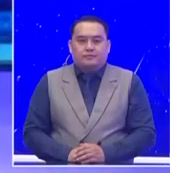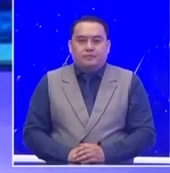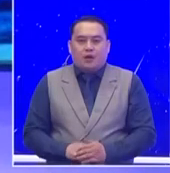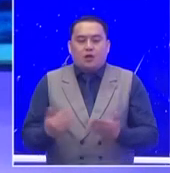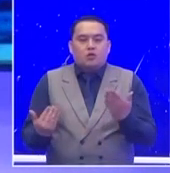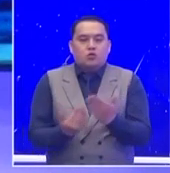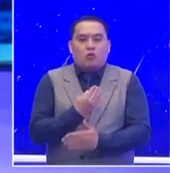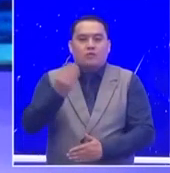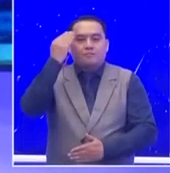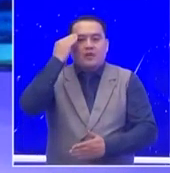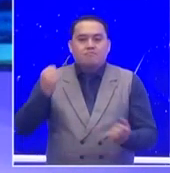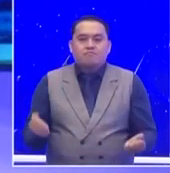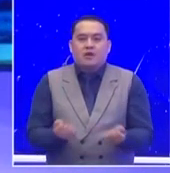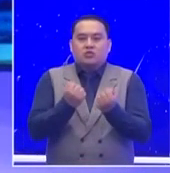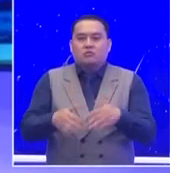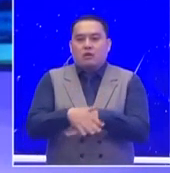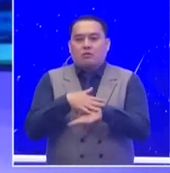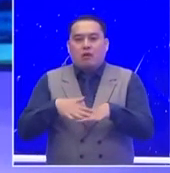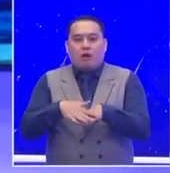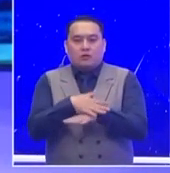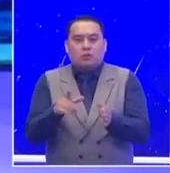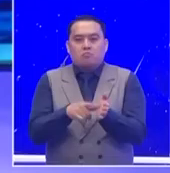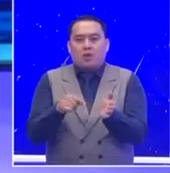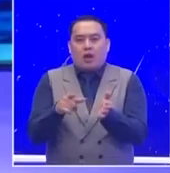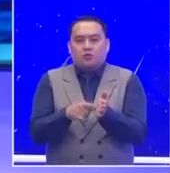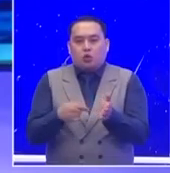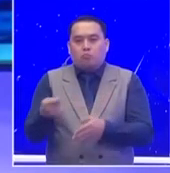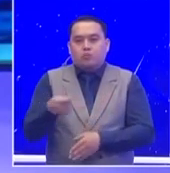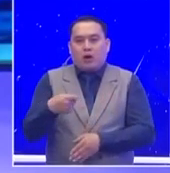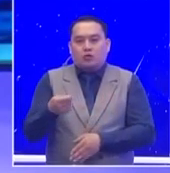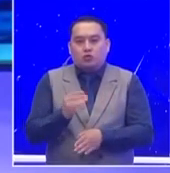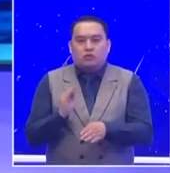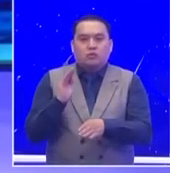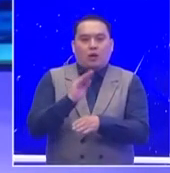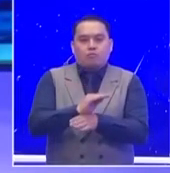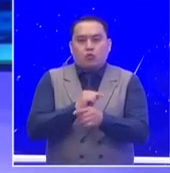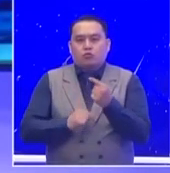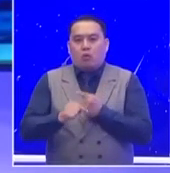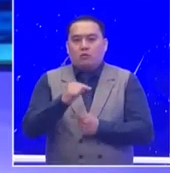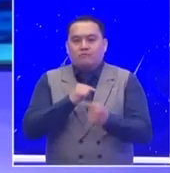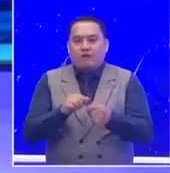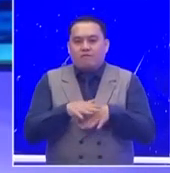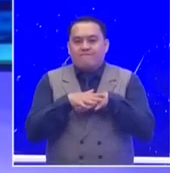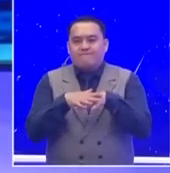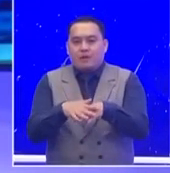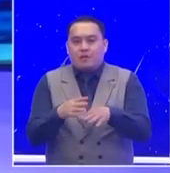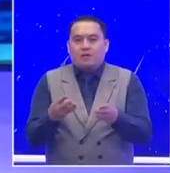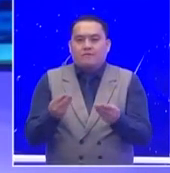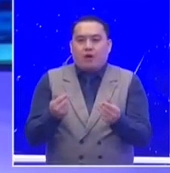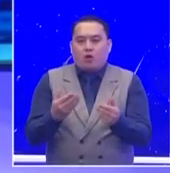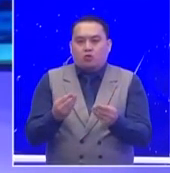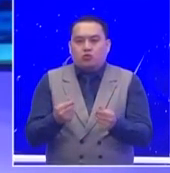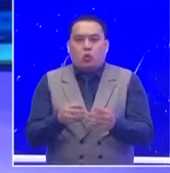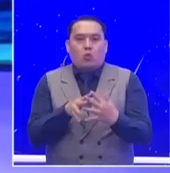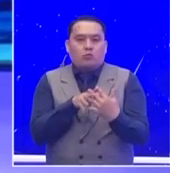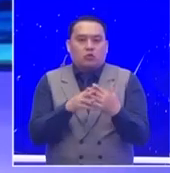Новые меры поддержки населения, индексация пенсий и пособий, дополнительные льготы для бизнеса, выплаты самозанятым, помощь